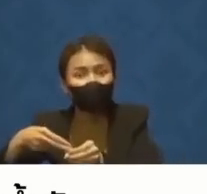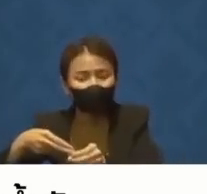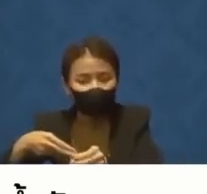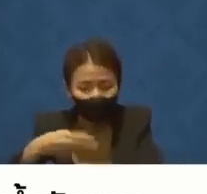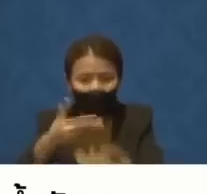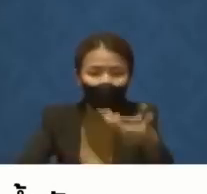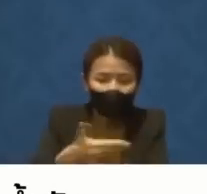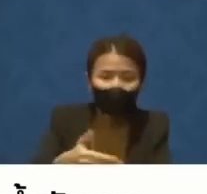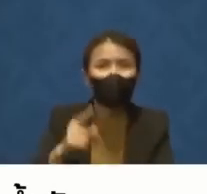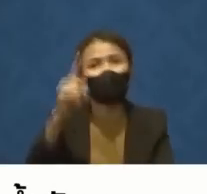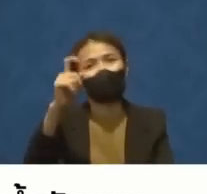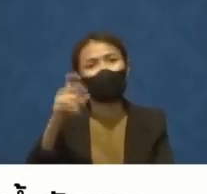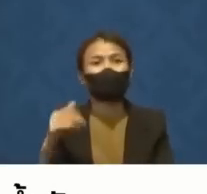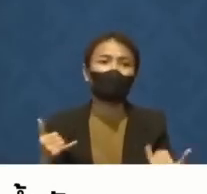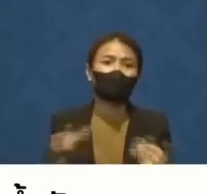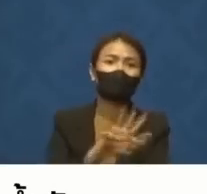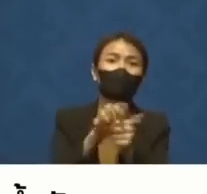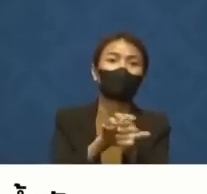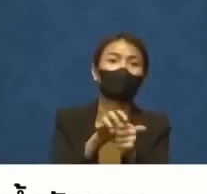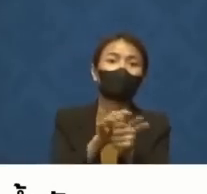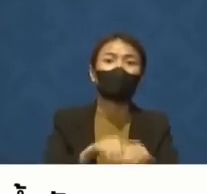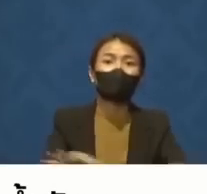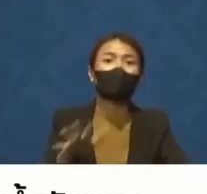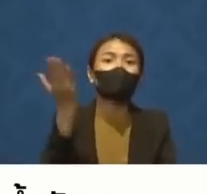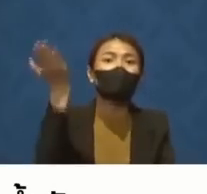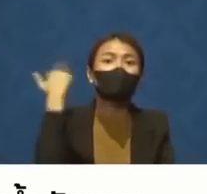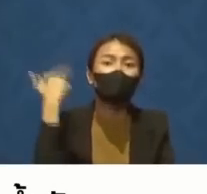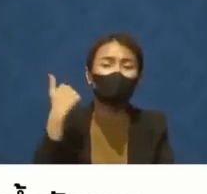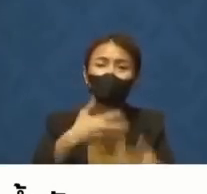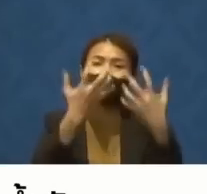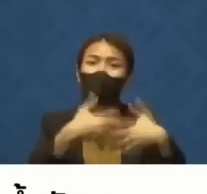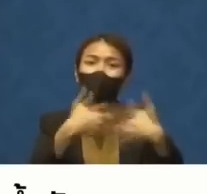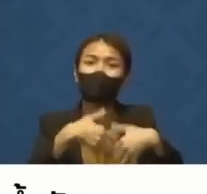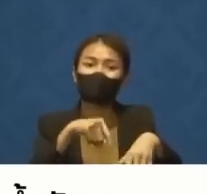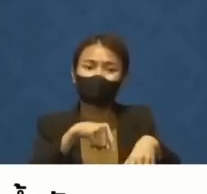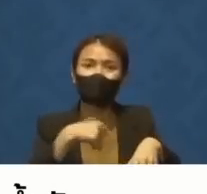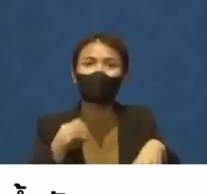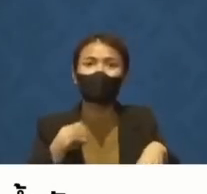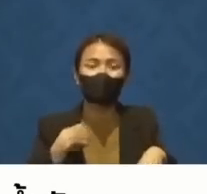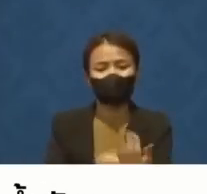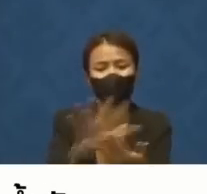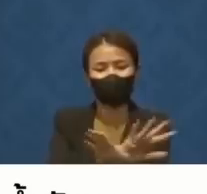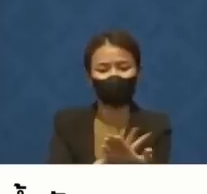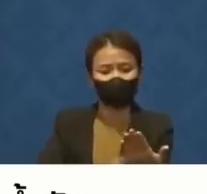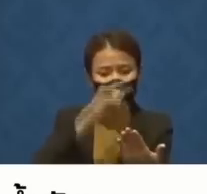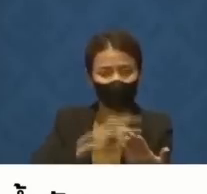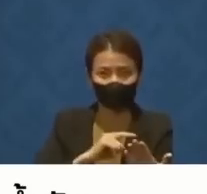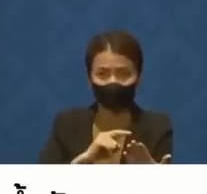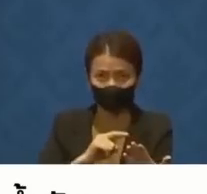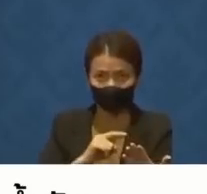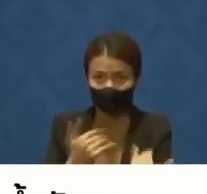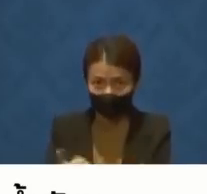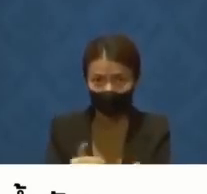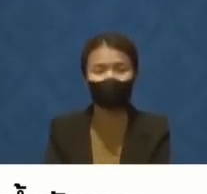กำไรของเขาปริมาณความต้องการมันน้อยนะครับหลายโรงกลั่นปิดตัวลงแล้วก็มีเป็นประเทศที่นำเข้า